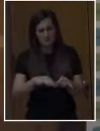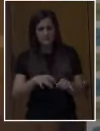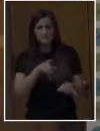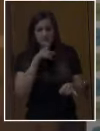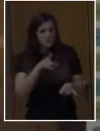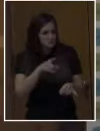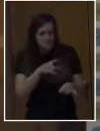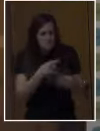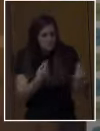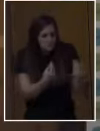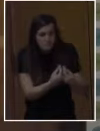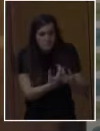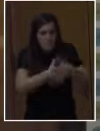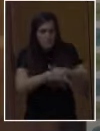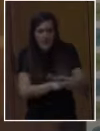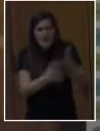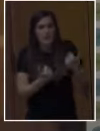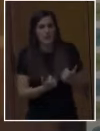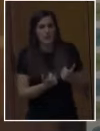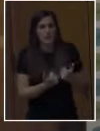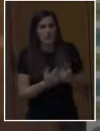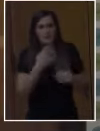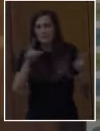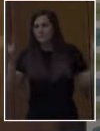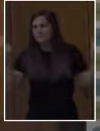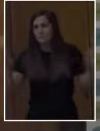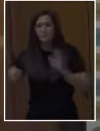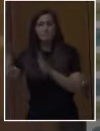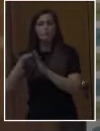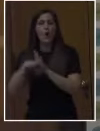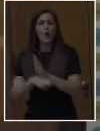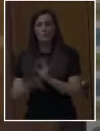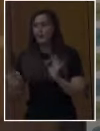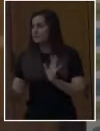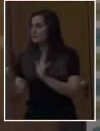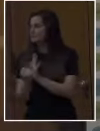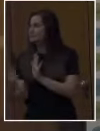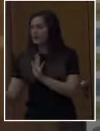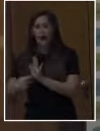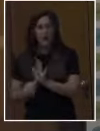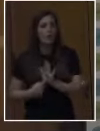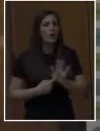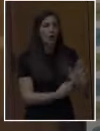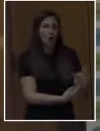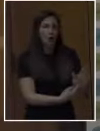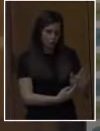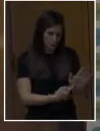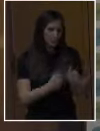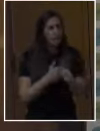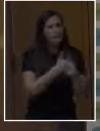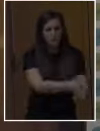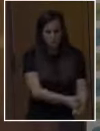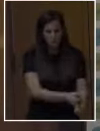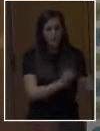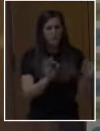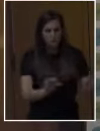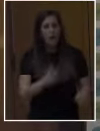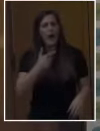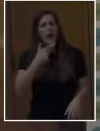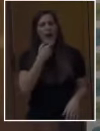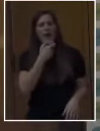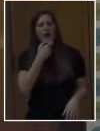στα χαρακτηριστικά σου. Παίρνεις ένα τυποποιημένο, πιστοποιημένο πρόγραμμα και σου λένε ότι, άρα τώρα, άμα το ακολουθήσεις αυτό, έχεις μάθει αγγλικά,